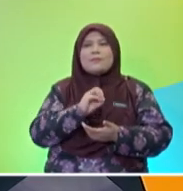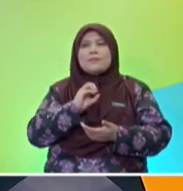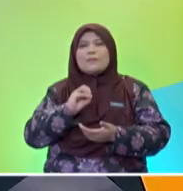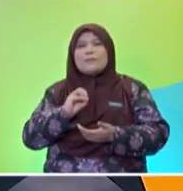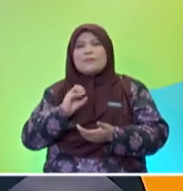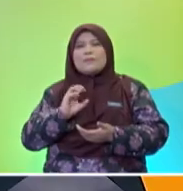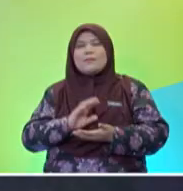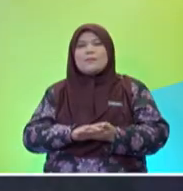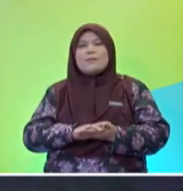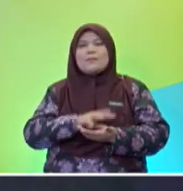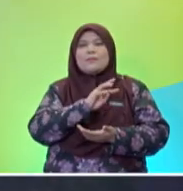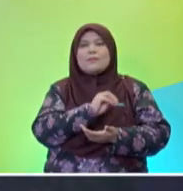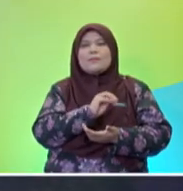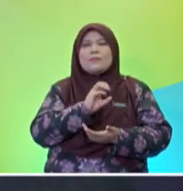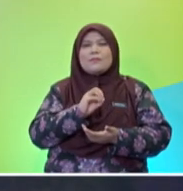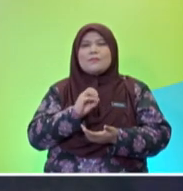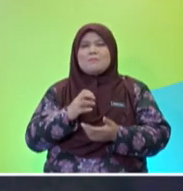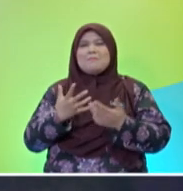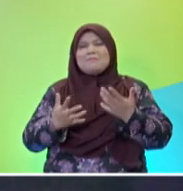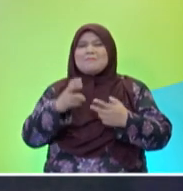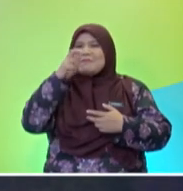yang garang tuh